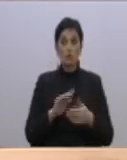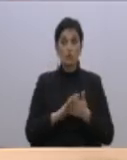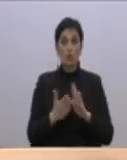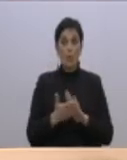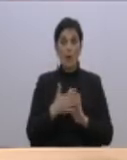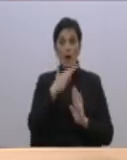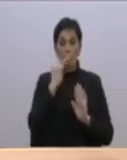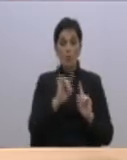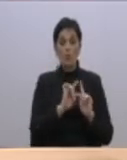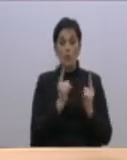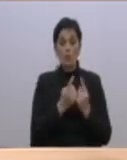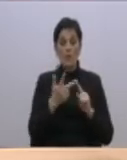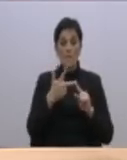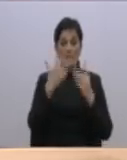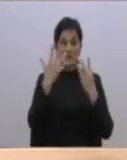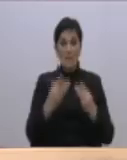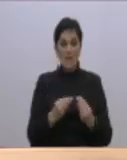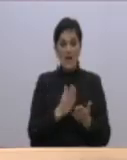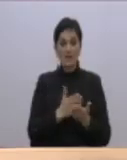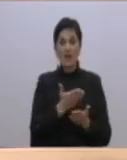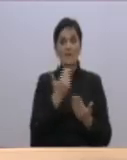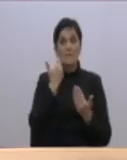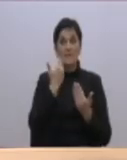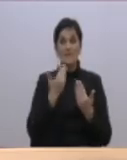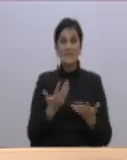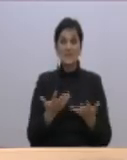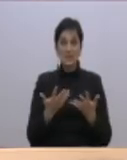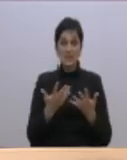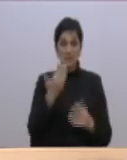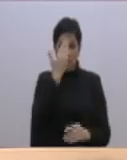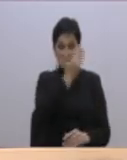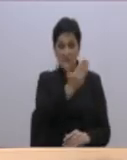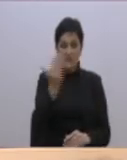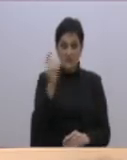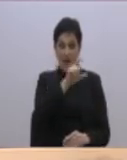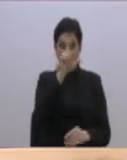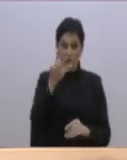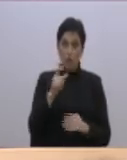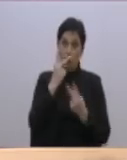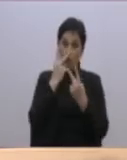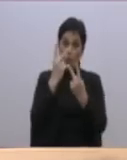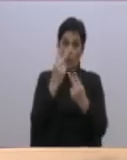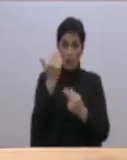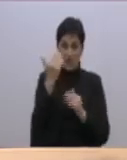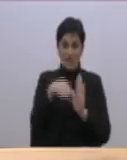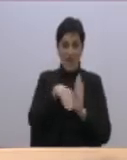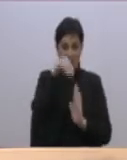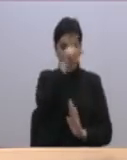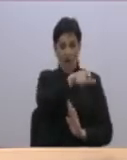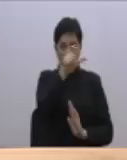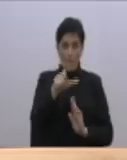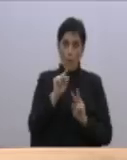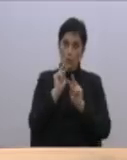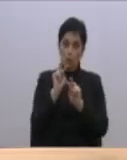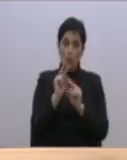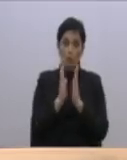rashits umravlesoba mesame dgia imqopeba. Sirtskhvilia, sazogadoeba giqurebt matchoris tkvenive amomrcheveli da